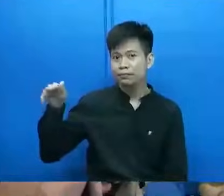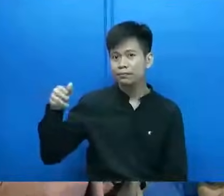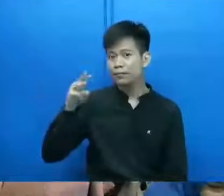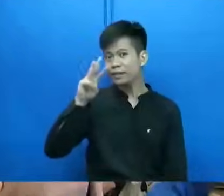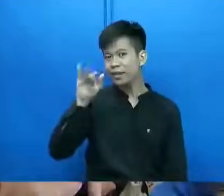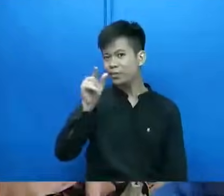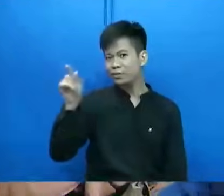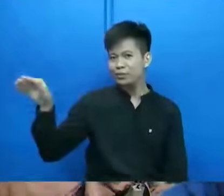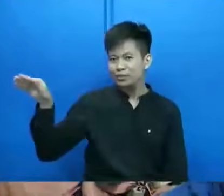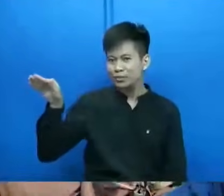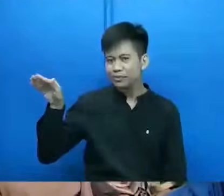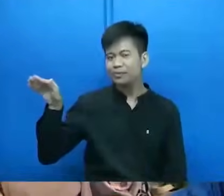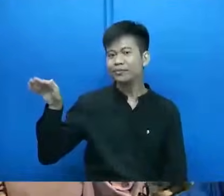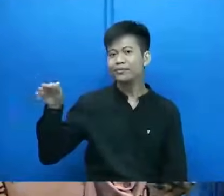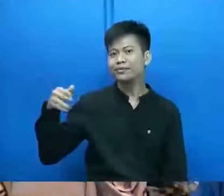Tiga juz.